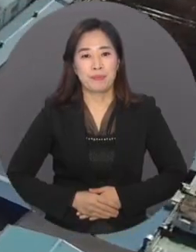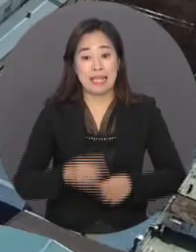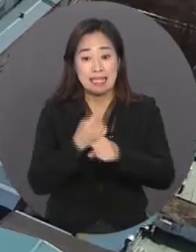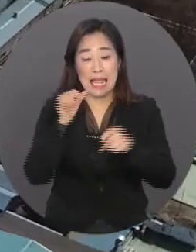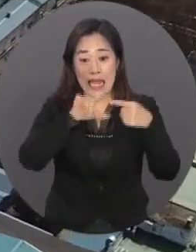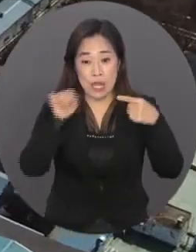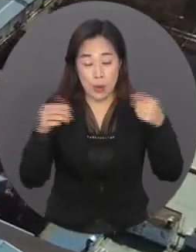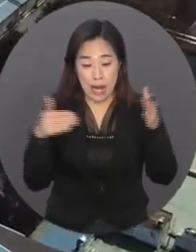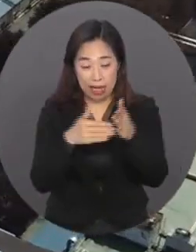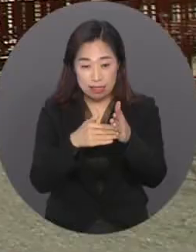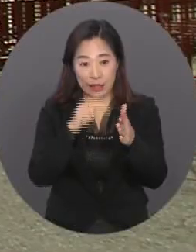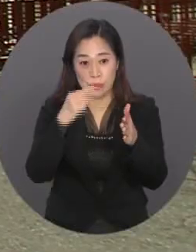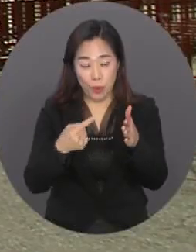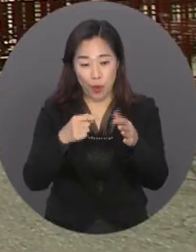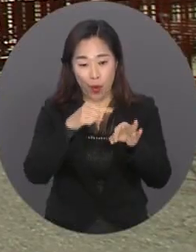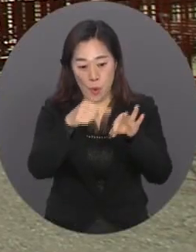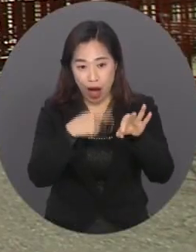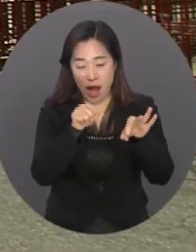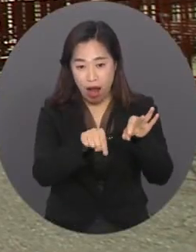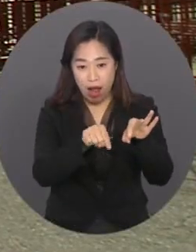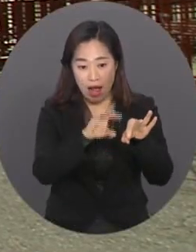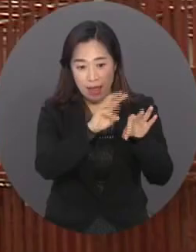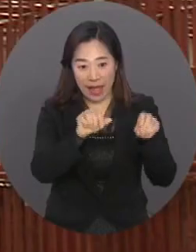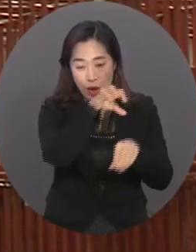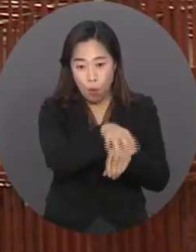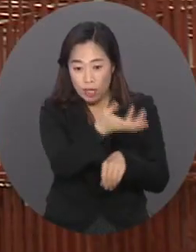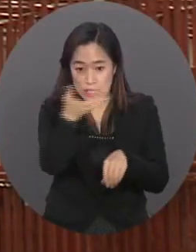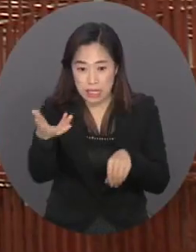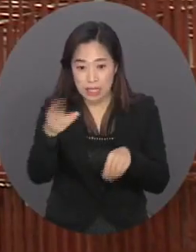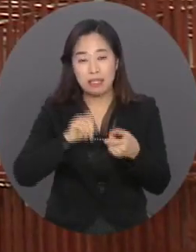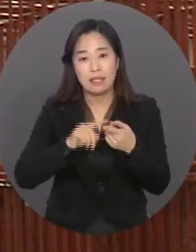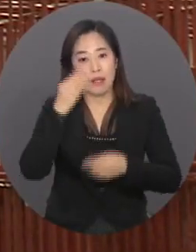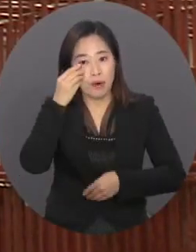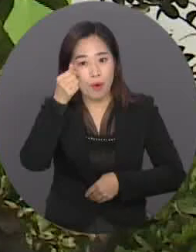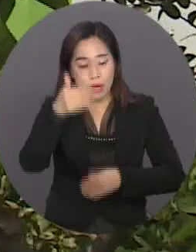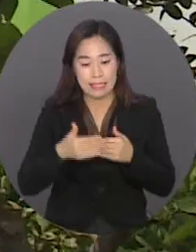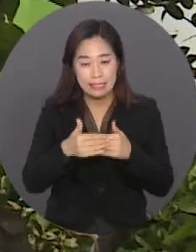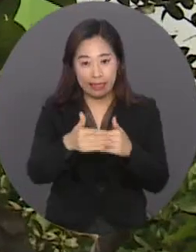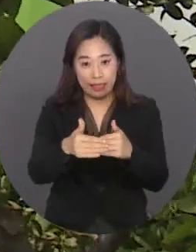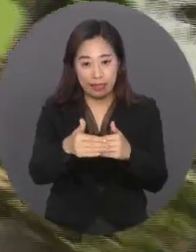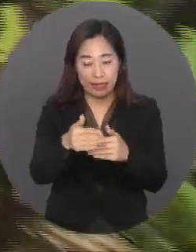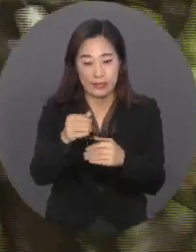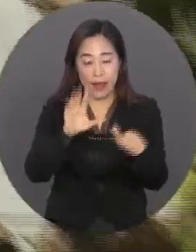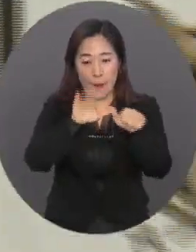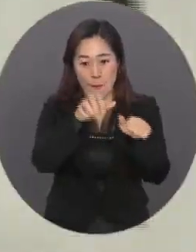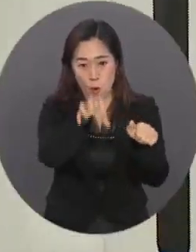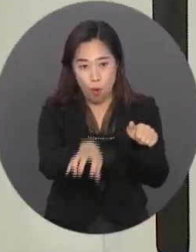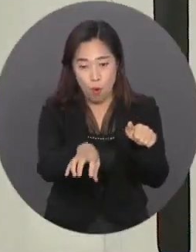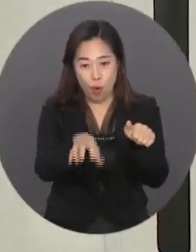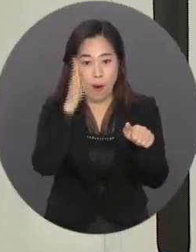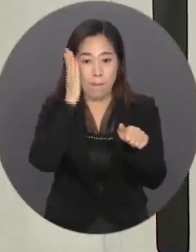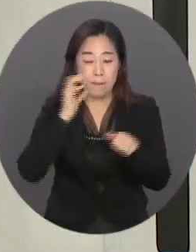작년 1월까지만 해도 금호타이어 광주 공장의 부지 이전은 순조로워 보였습니다. 한평군 월야면 빅그린